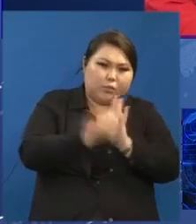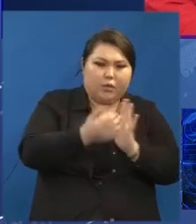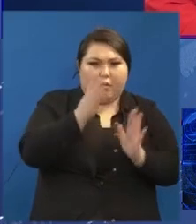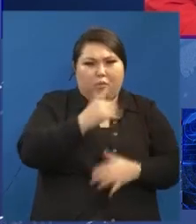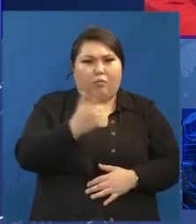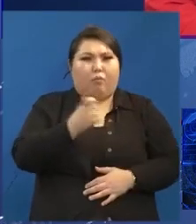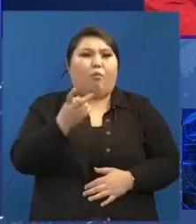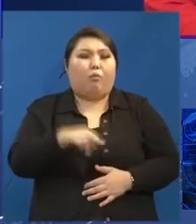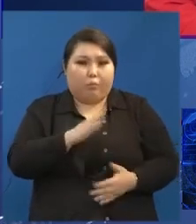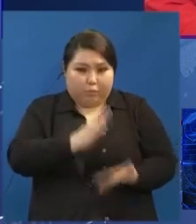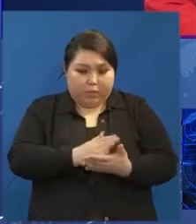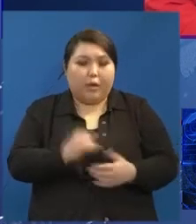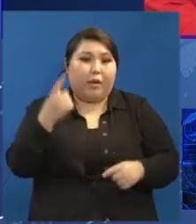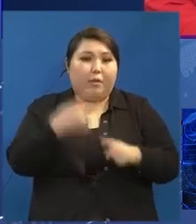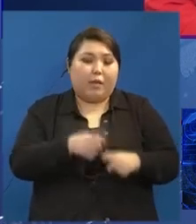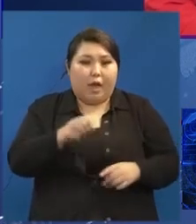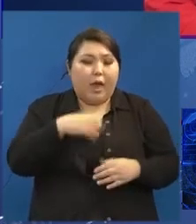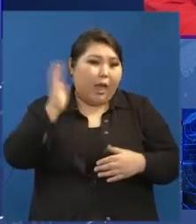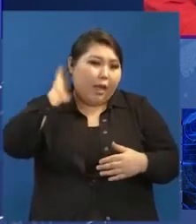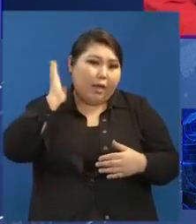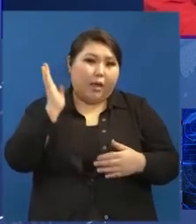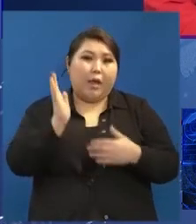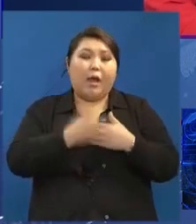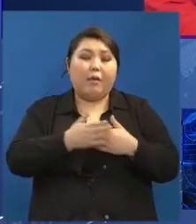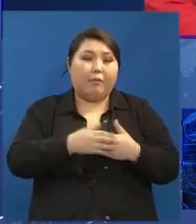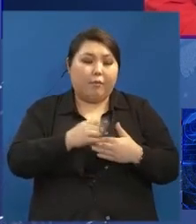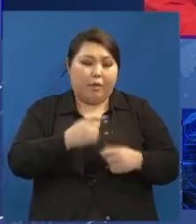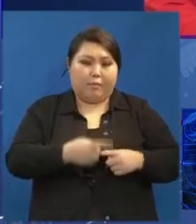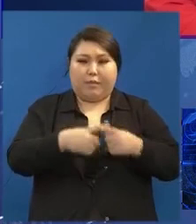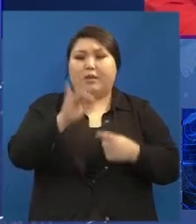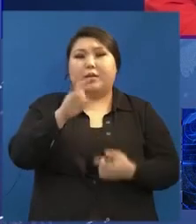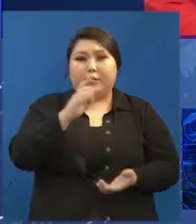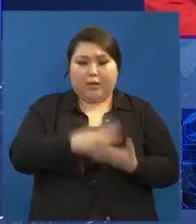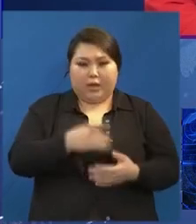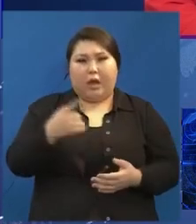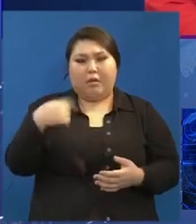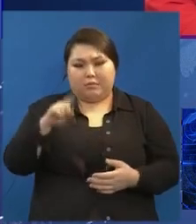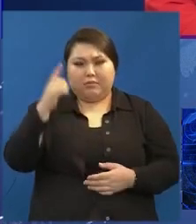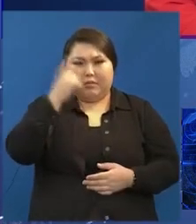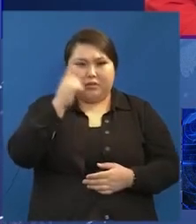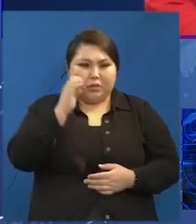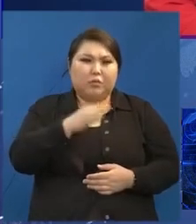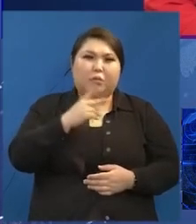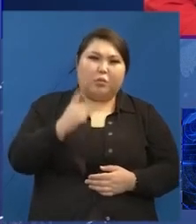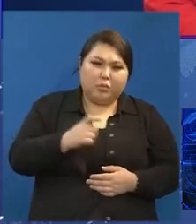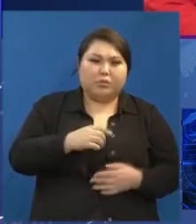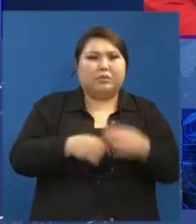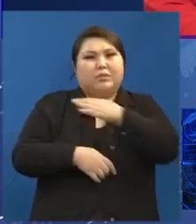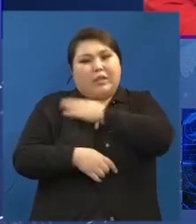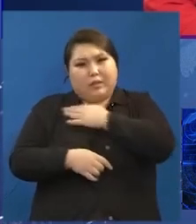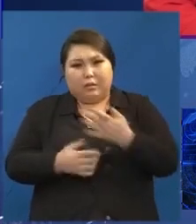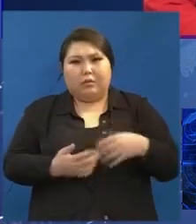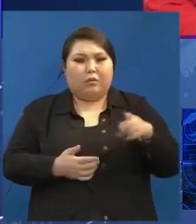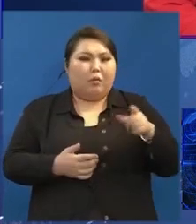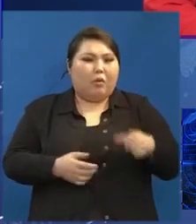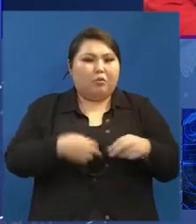маш хүнд байдалд ордог. Дээрэс нь энэ хооронд авилгал бол их бий болдог. Өөрөөр хэлбэл одоо хамаг л таньдаг шүүх цагт ерөө уцтаа л одоо